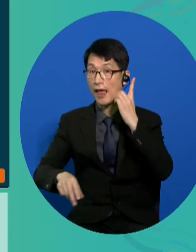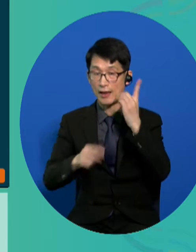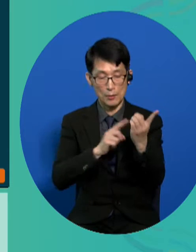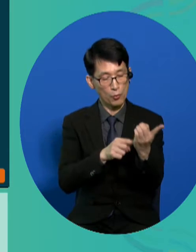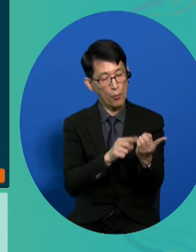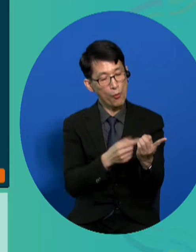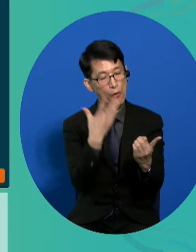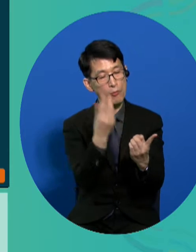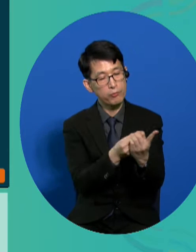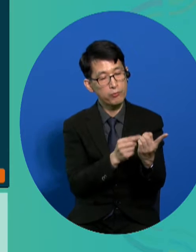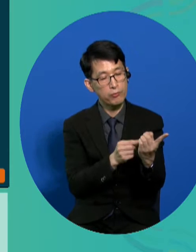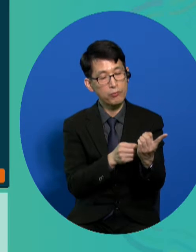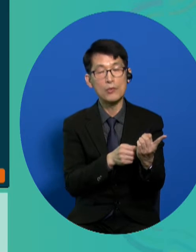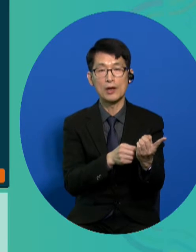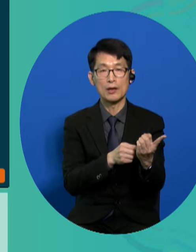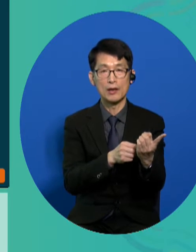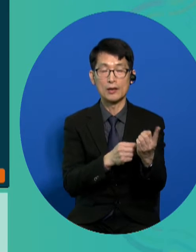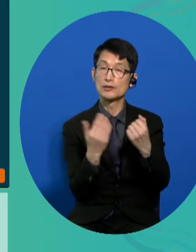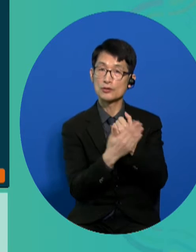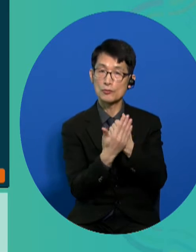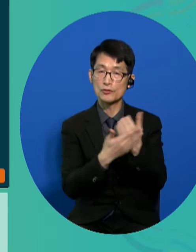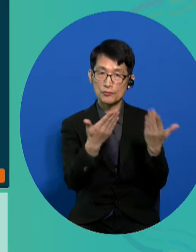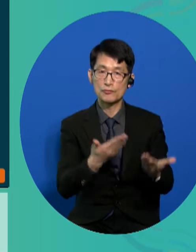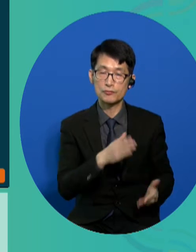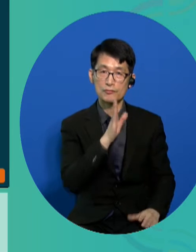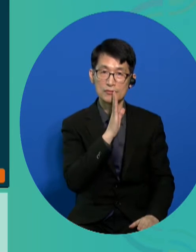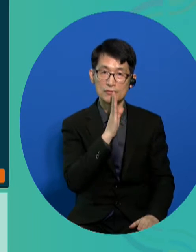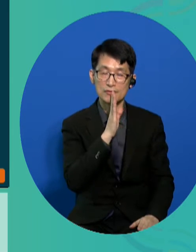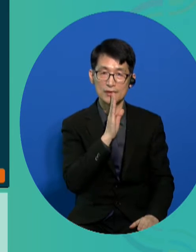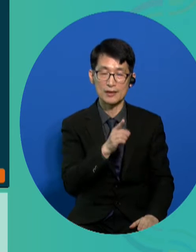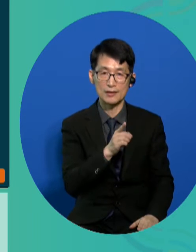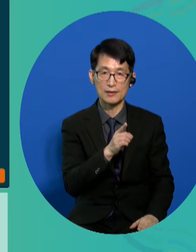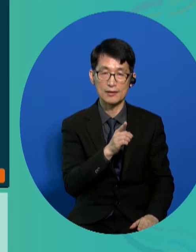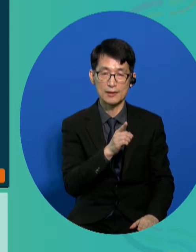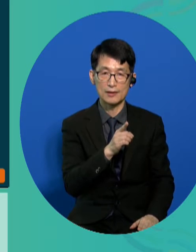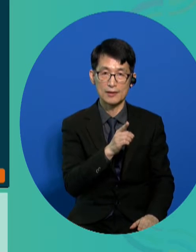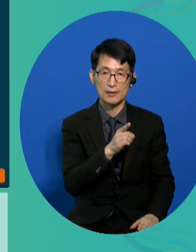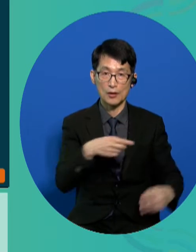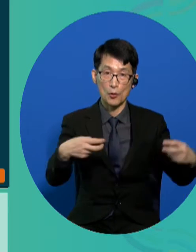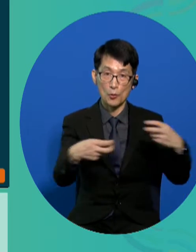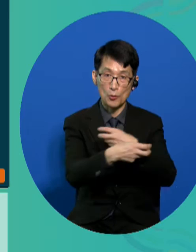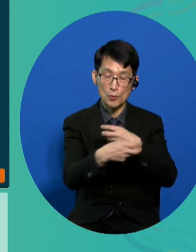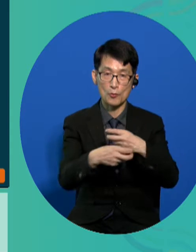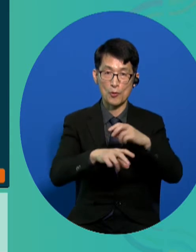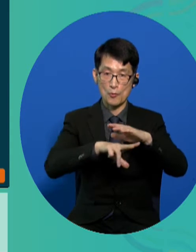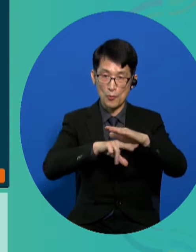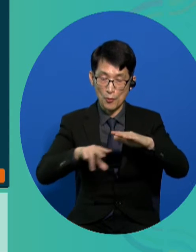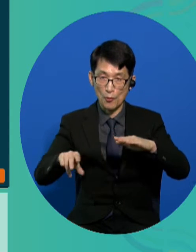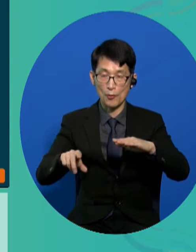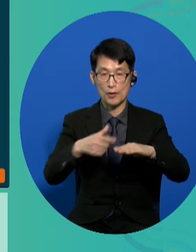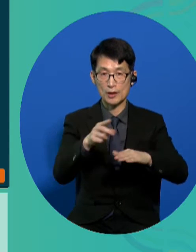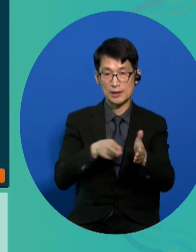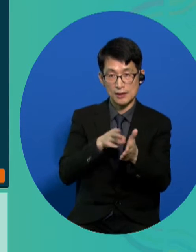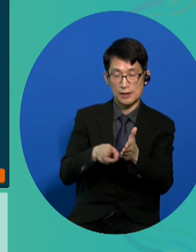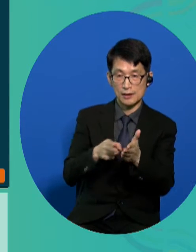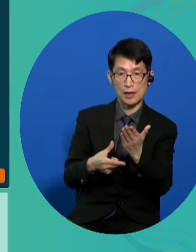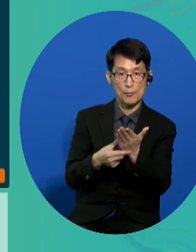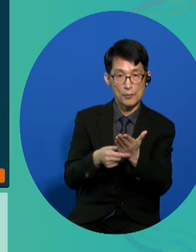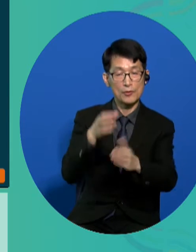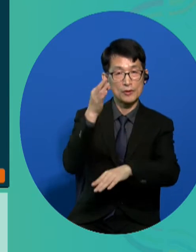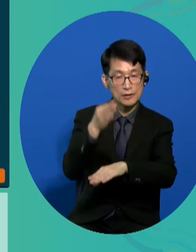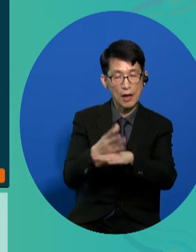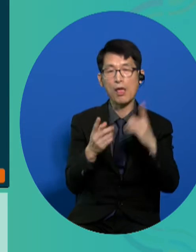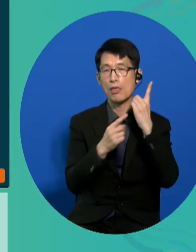교통 서비스를 연계할 수가 있습니다. 이러한 교통 앱을 통해서 티켓을 구매를 할 수도 있고 연계를 시킬 수가